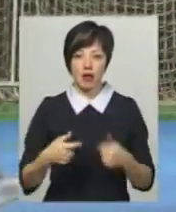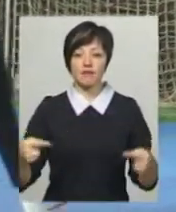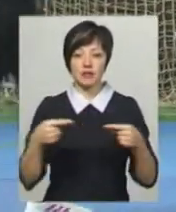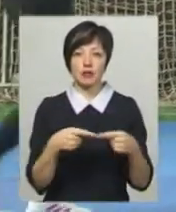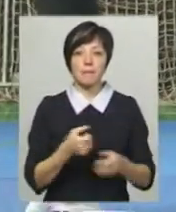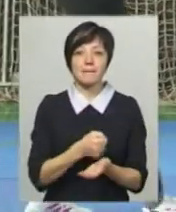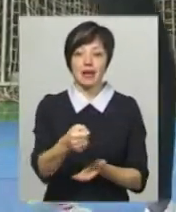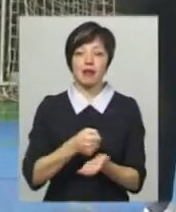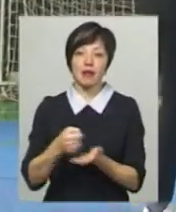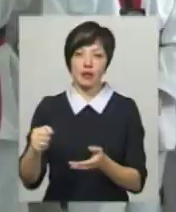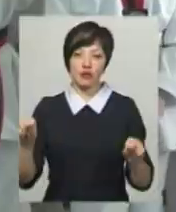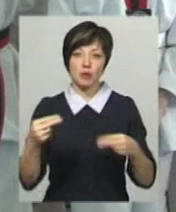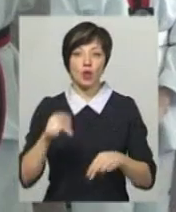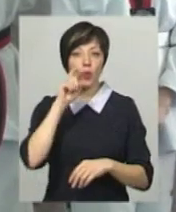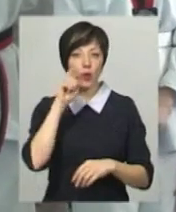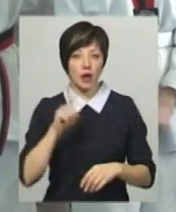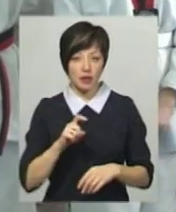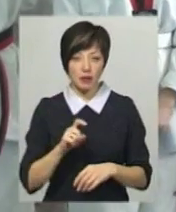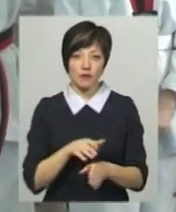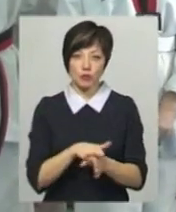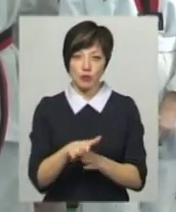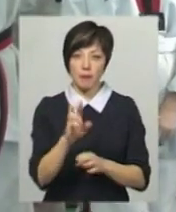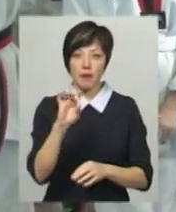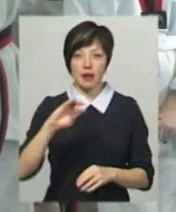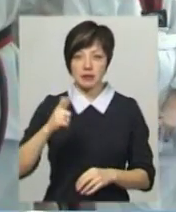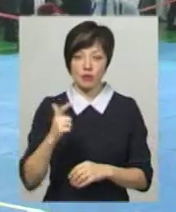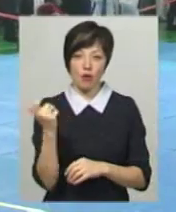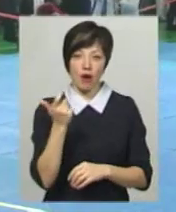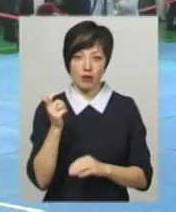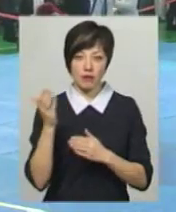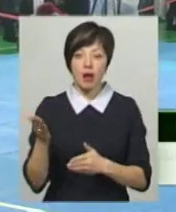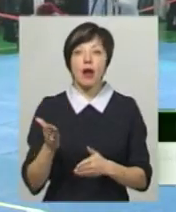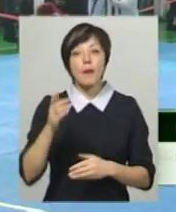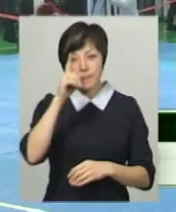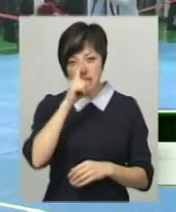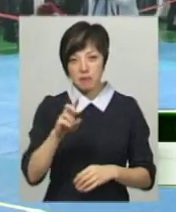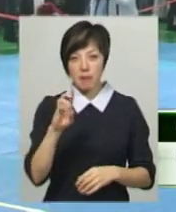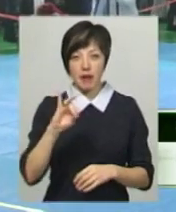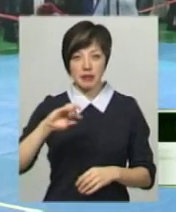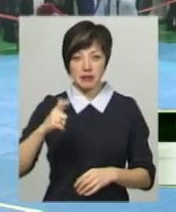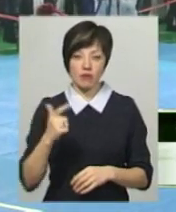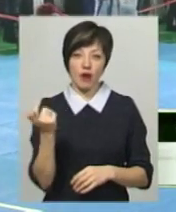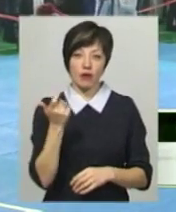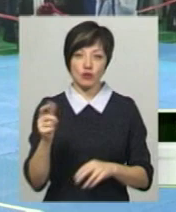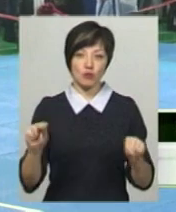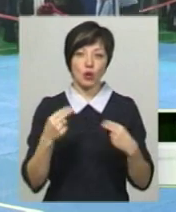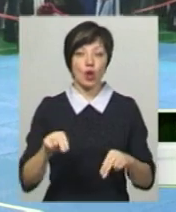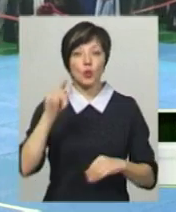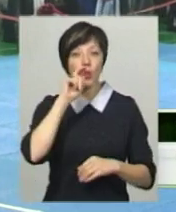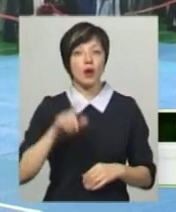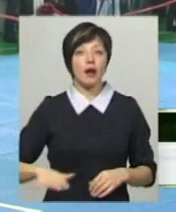визначені претенденти на чемпіонати України, що відбудеться у березні у Харкові. В березні місяці буде в Харкові чемпіонат